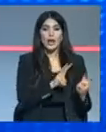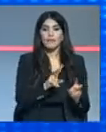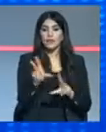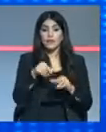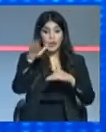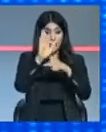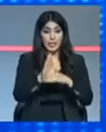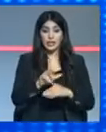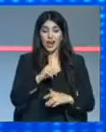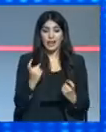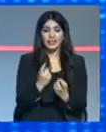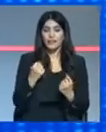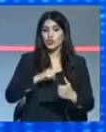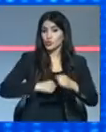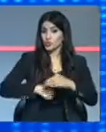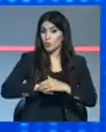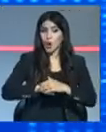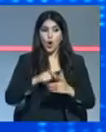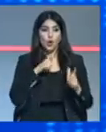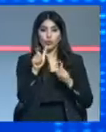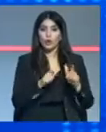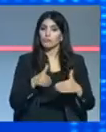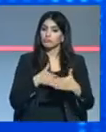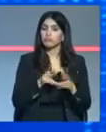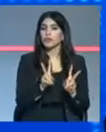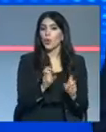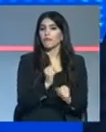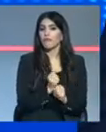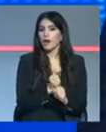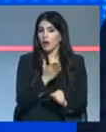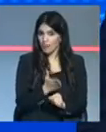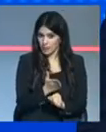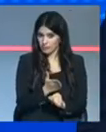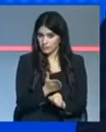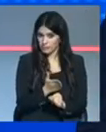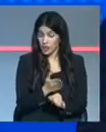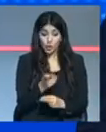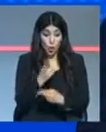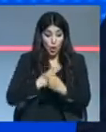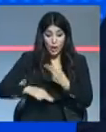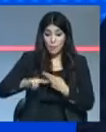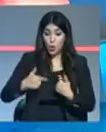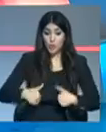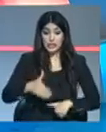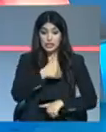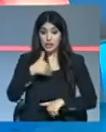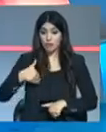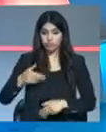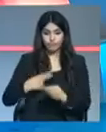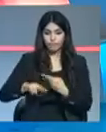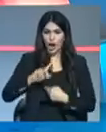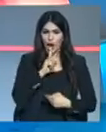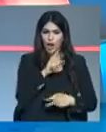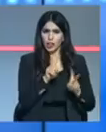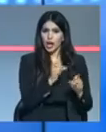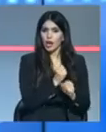من هذه المواقف والقرارات الصادره عن هم ما هو موقف الوزاره موقف هذه القرارات